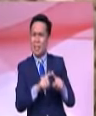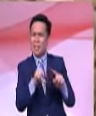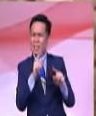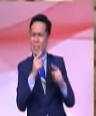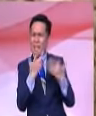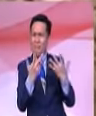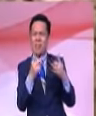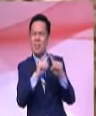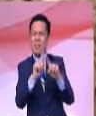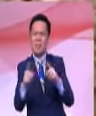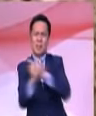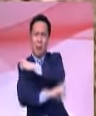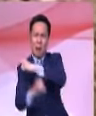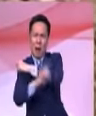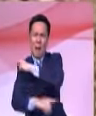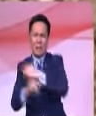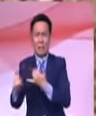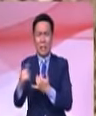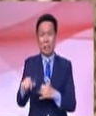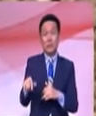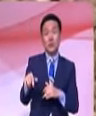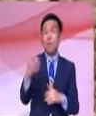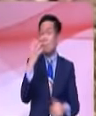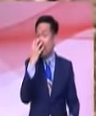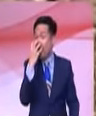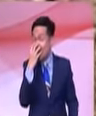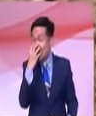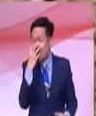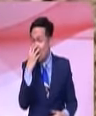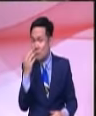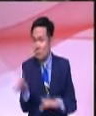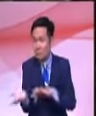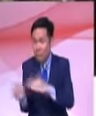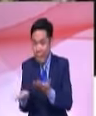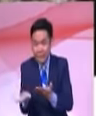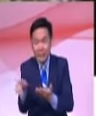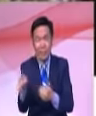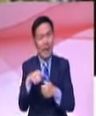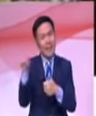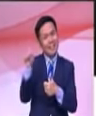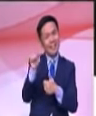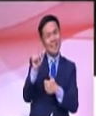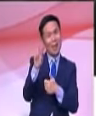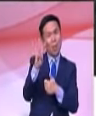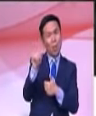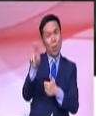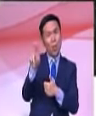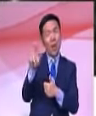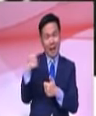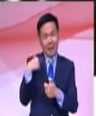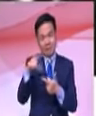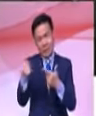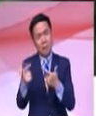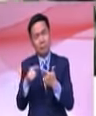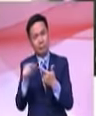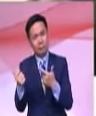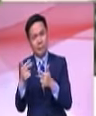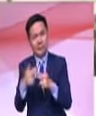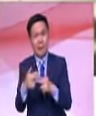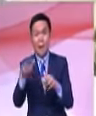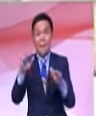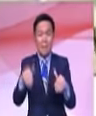Jangkitan virus ASF yang menyerang ternakan babi dan babi hutan itu turut dikesan di Tawau dan Nambawan, namun kedua-duanya belum